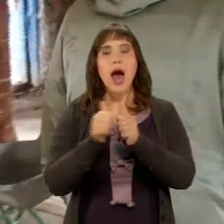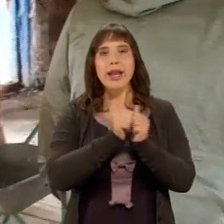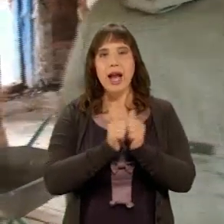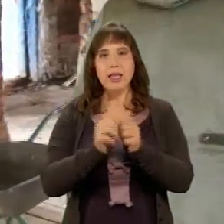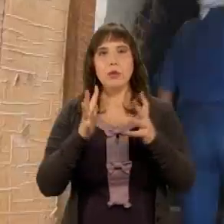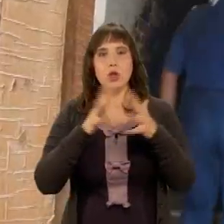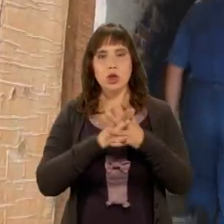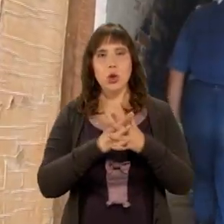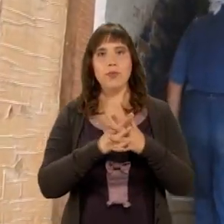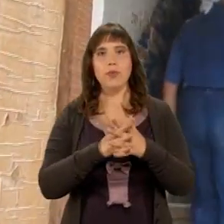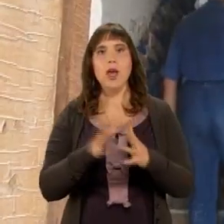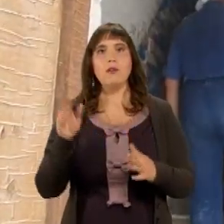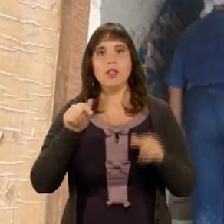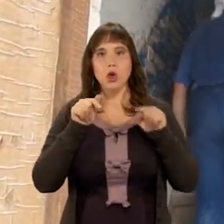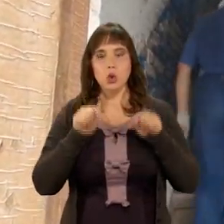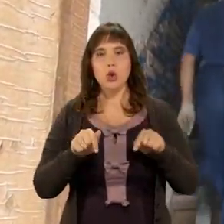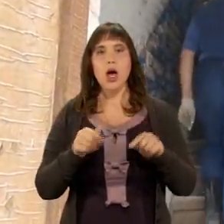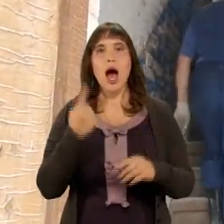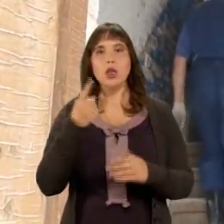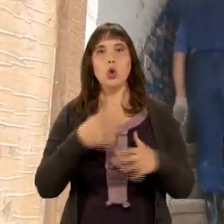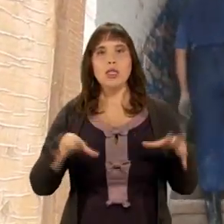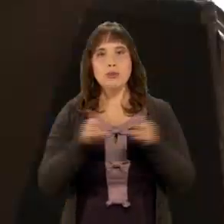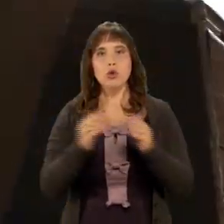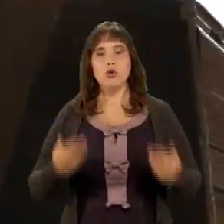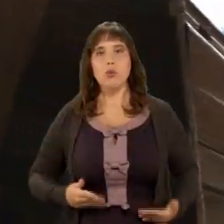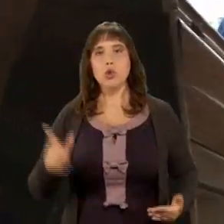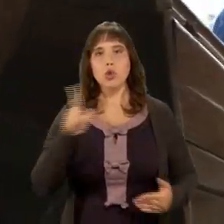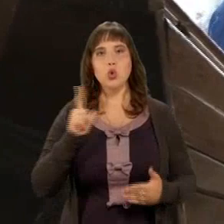поэтому все мы тут, можно сказать, в одной семье и живем, друг друга знаем.